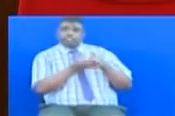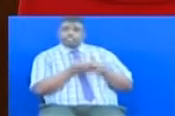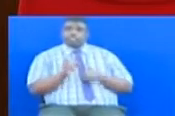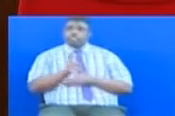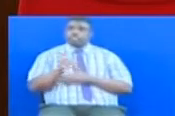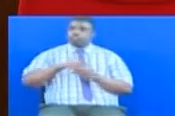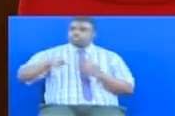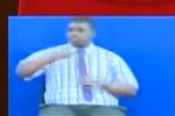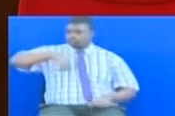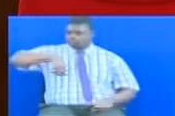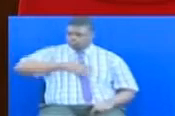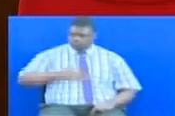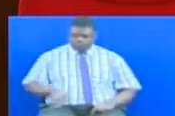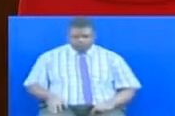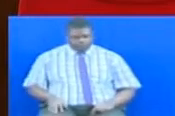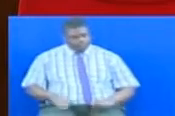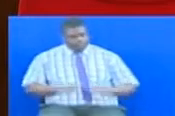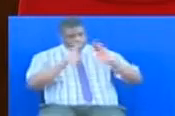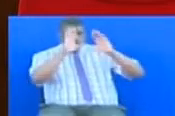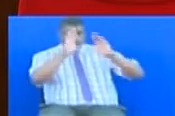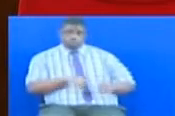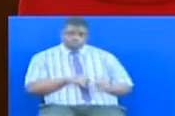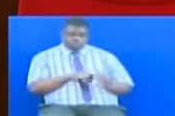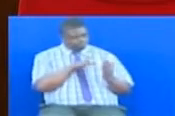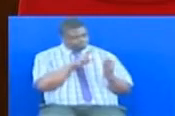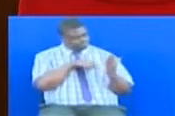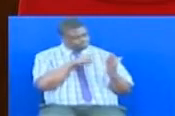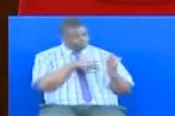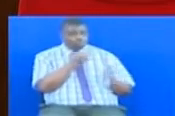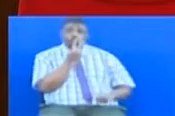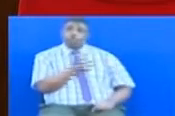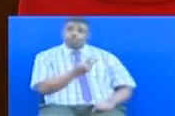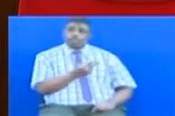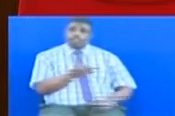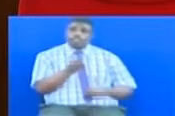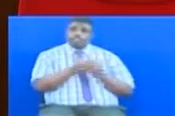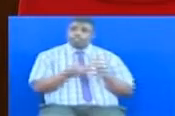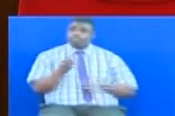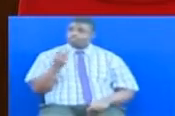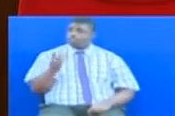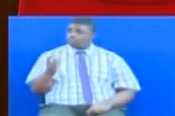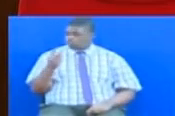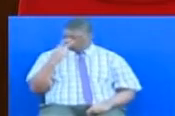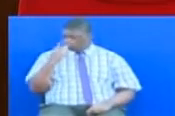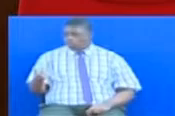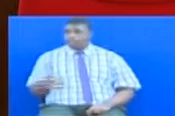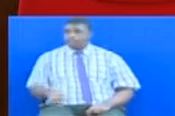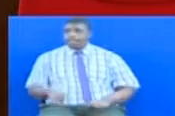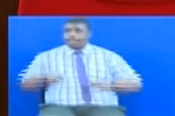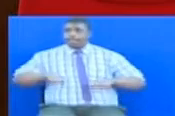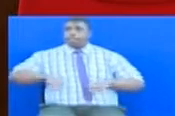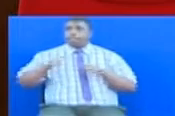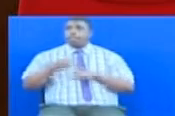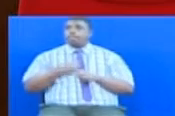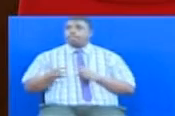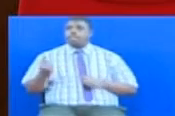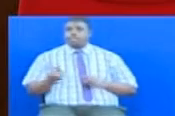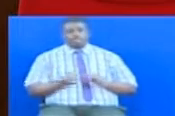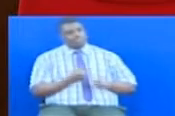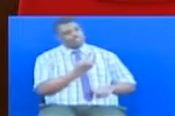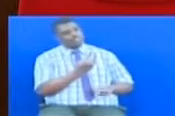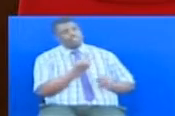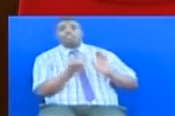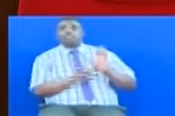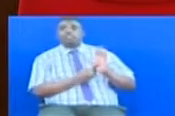zetu. Nimesoma ripoti hizi, nimeona. Kwa mfano, nisema maeneo matatu ambayo nilikuwa nayaona. Ziko mamlaka 126 kwenye ripoti ya